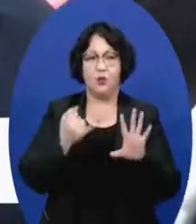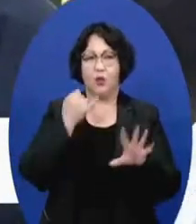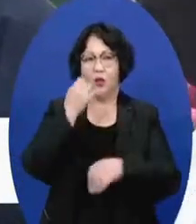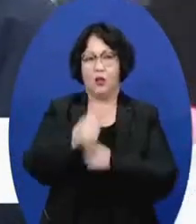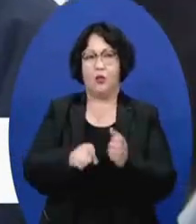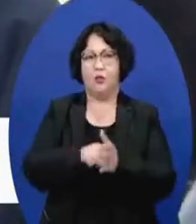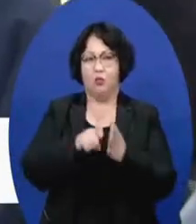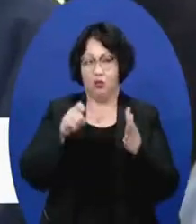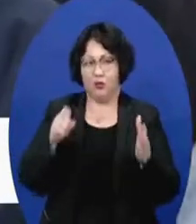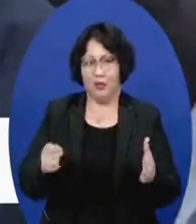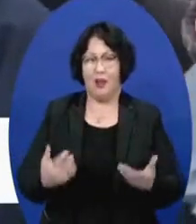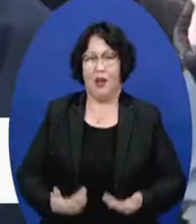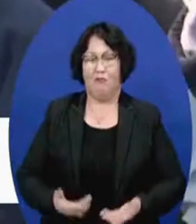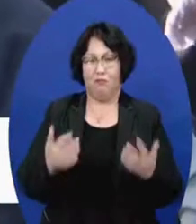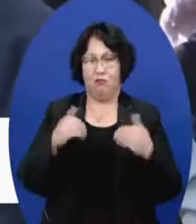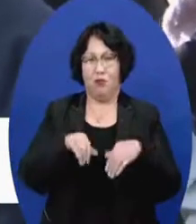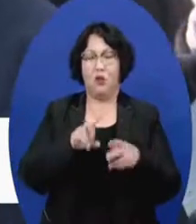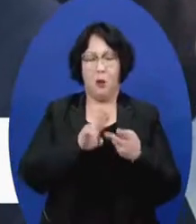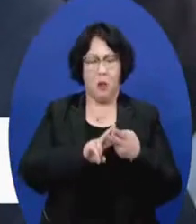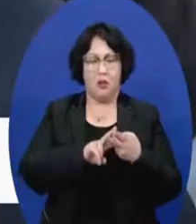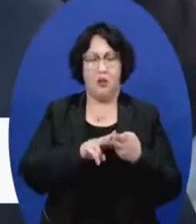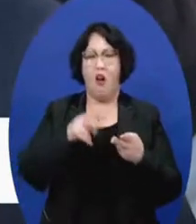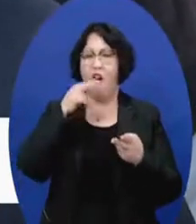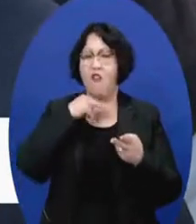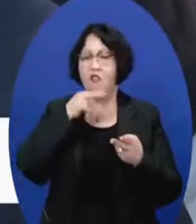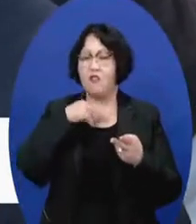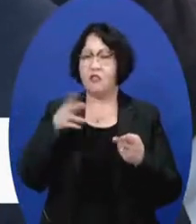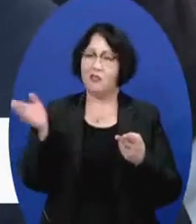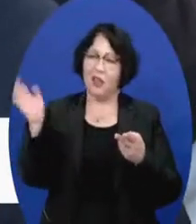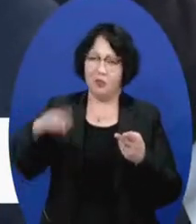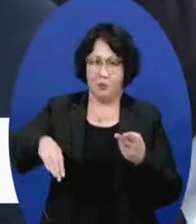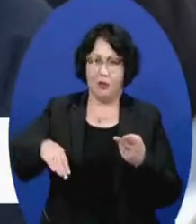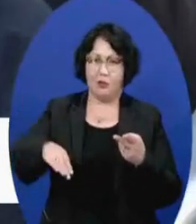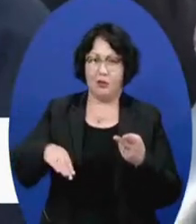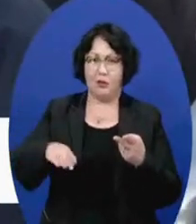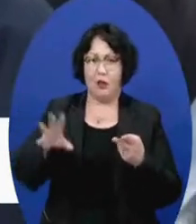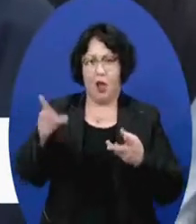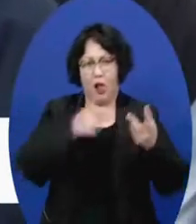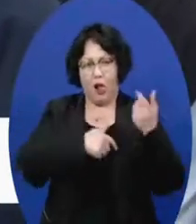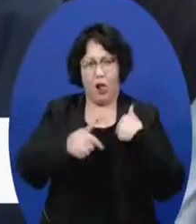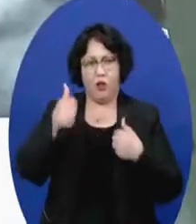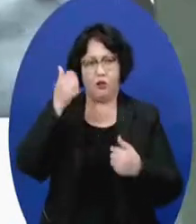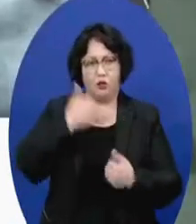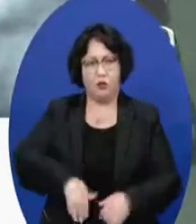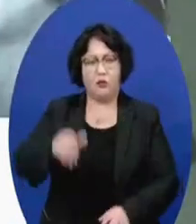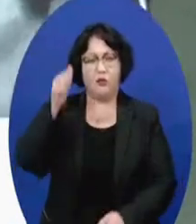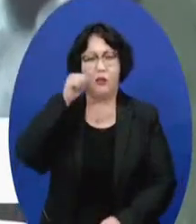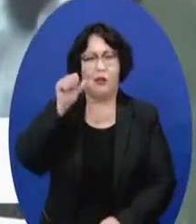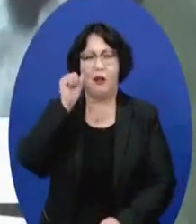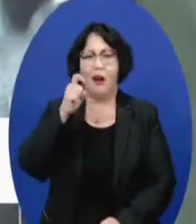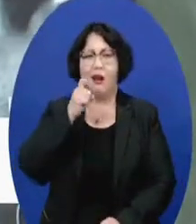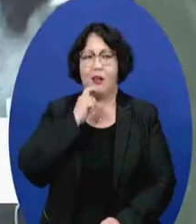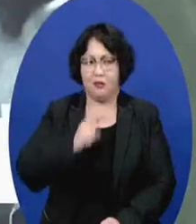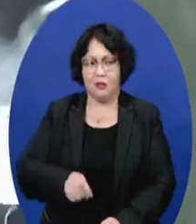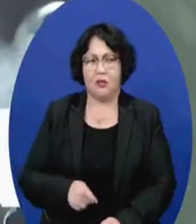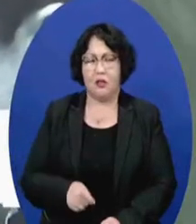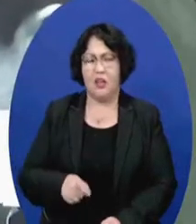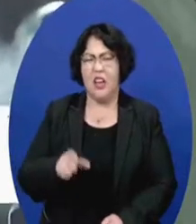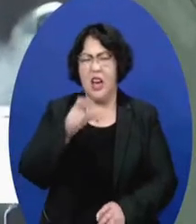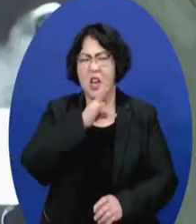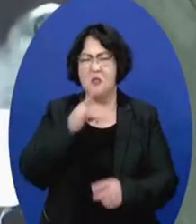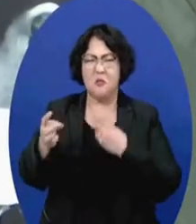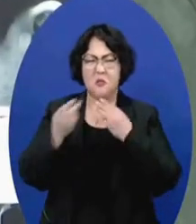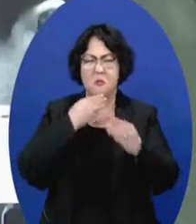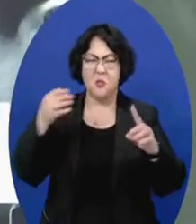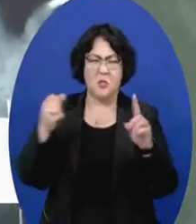иргэсэн. Хоригдож байх охин нь нас борж амьдын там дунсан гэдгийг түүний төрсэн ах Хүрэлбат хэлж байла. Мөн эрүү шүүлт тулгаж эрхийг